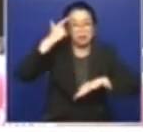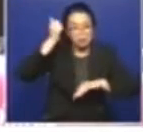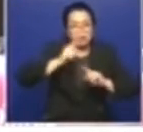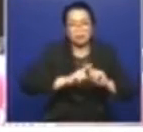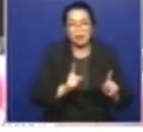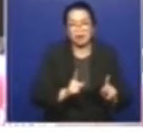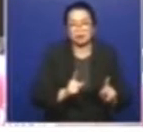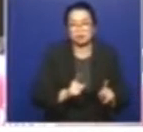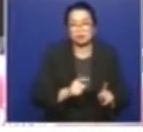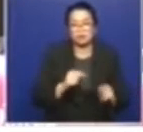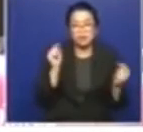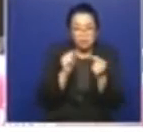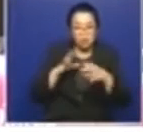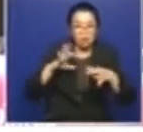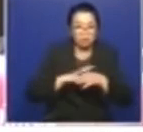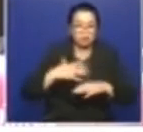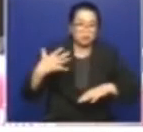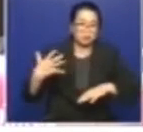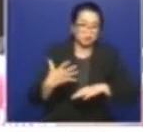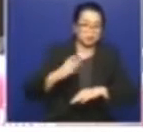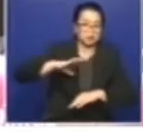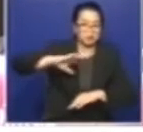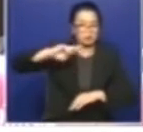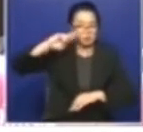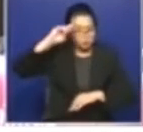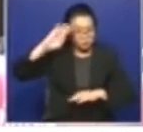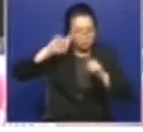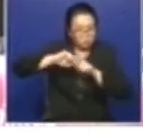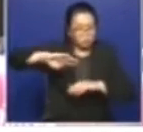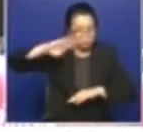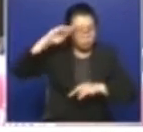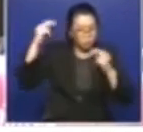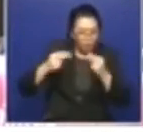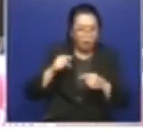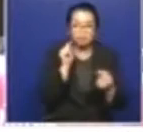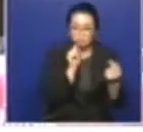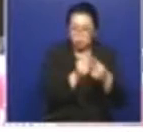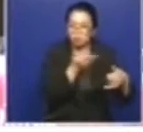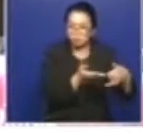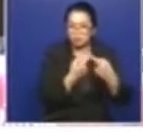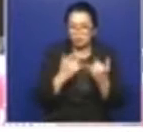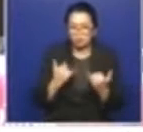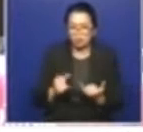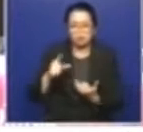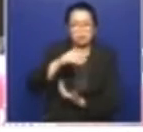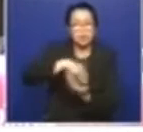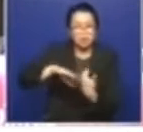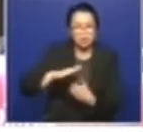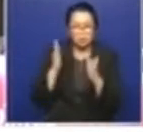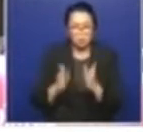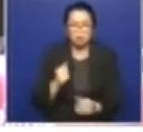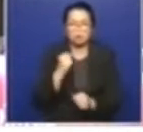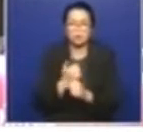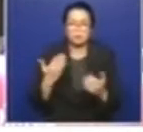ท่านถ้าทำมา7ปีแล้วมันไม่ไหวเนี่ยเปลี่ยนกันเถอะเปลี่ยนคนทำเปลี่ยนก็มีอยู่3บบ